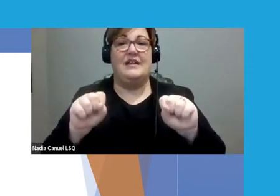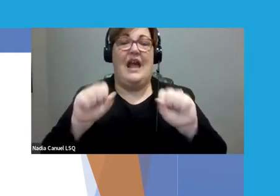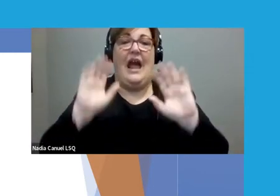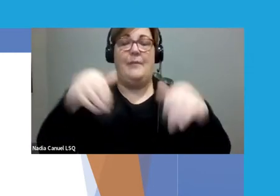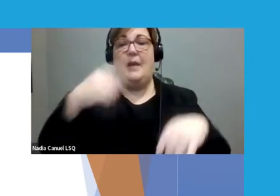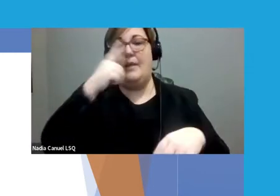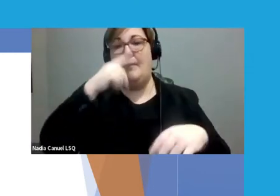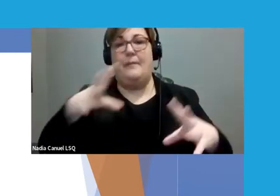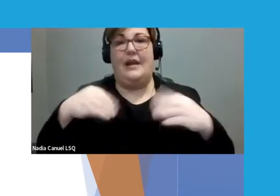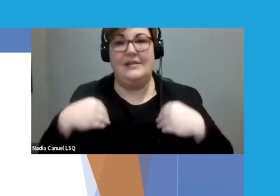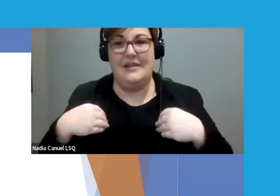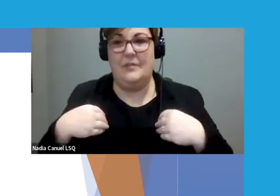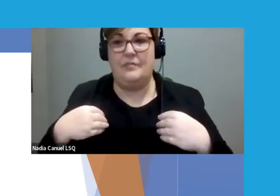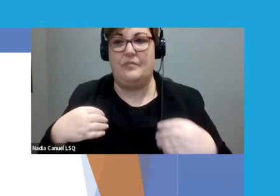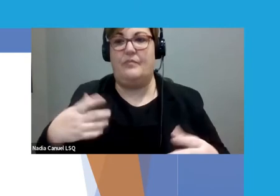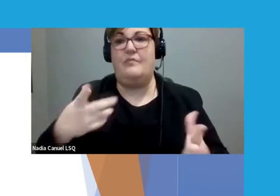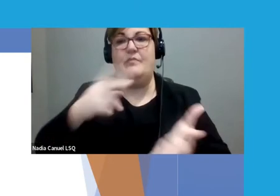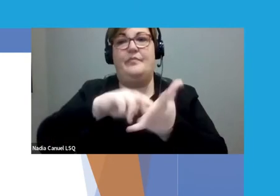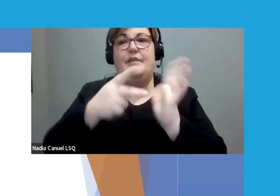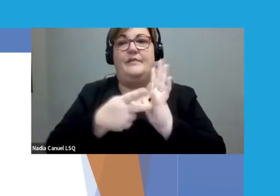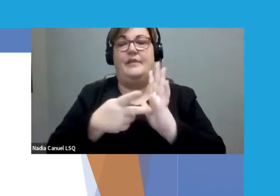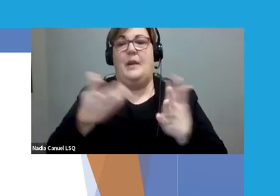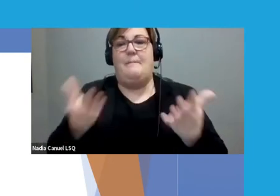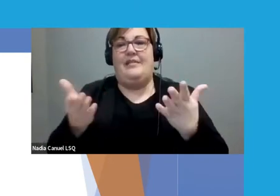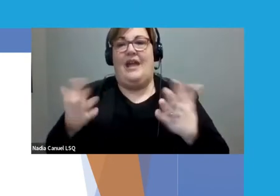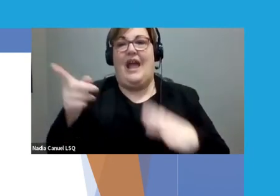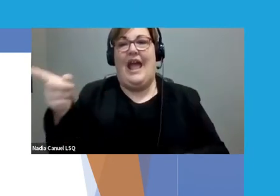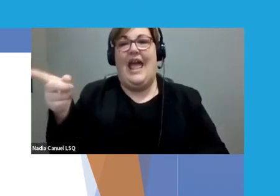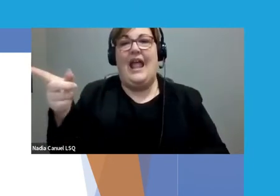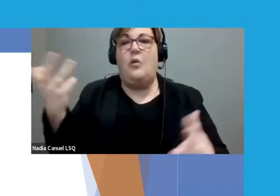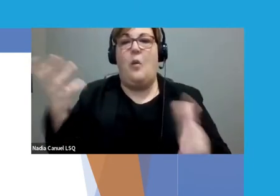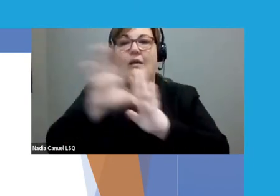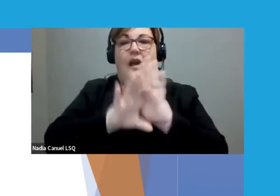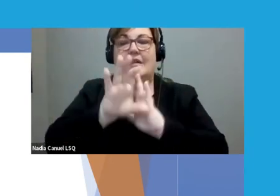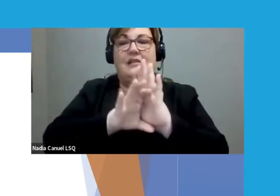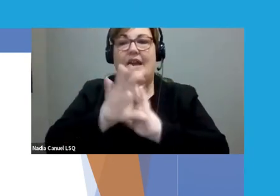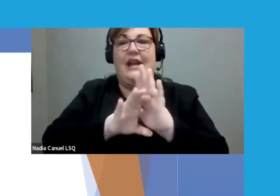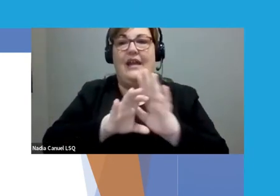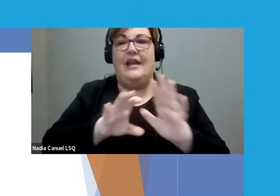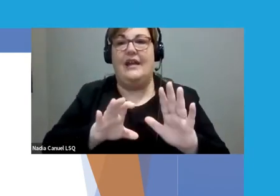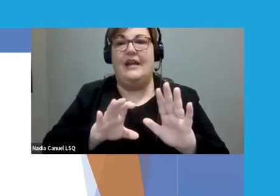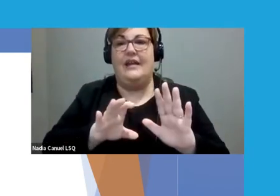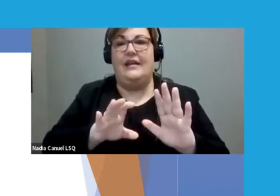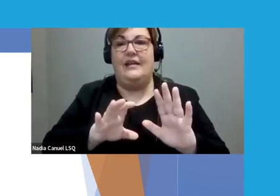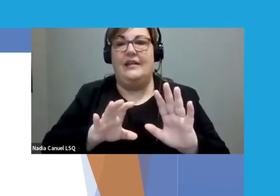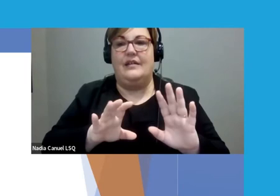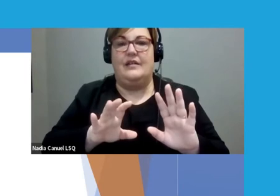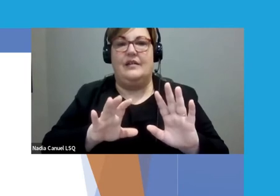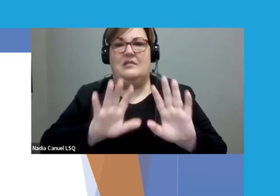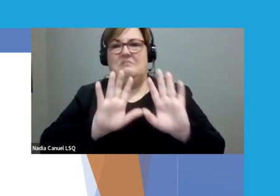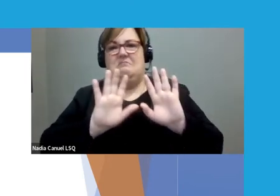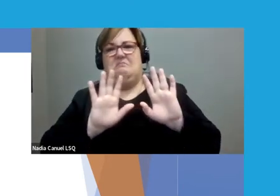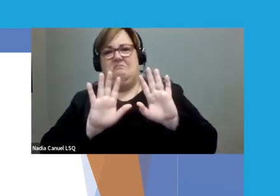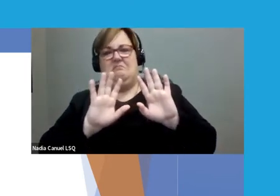Cette atteinte-là, elle est vraiment faite par comment